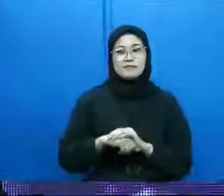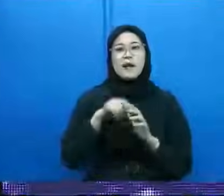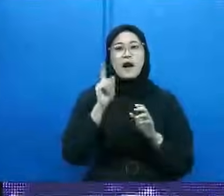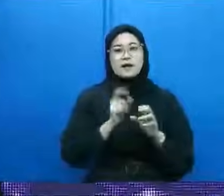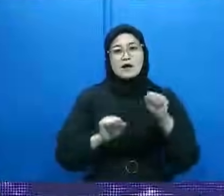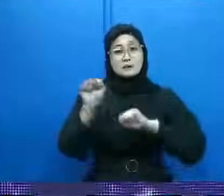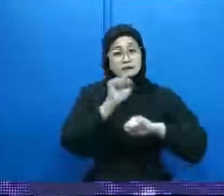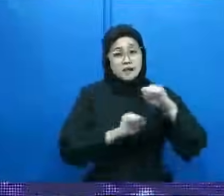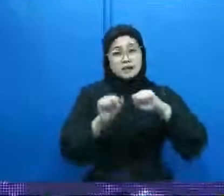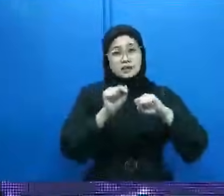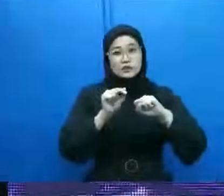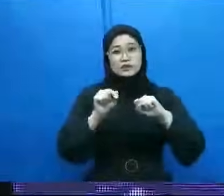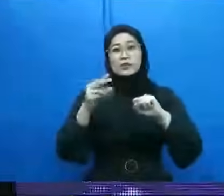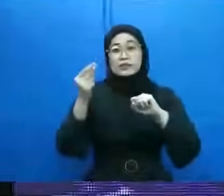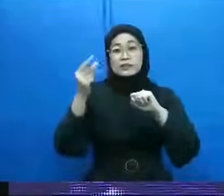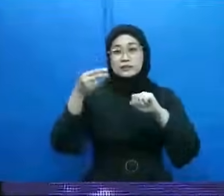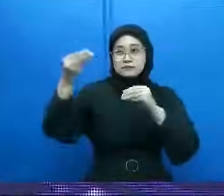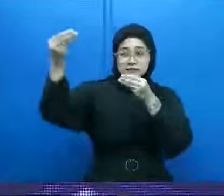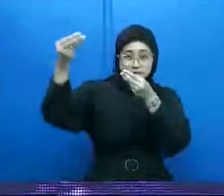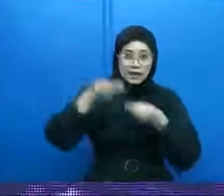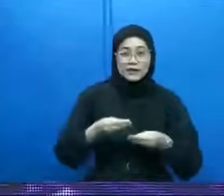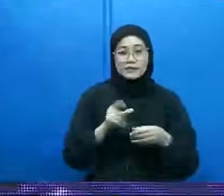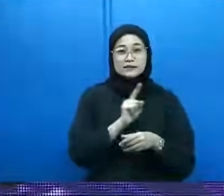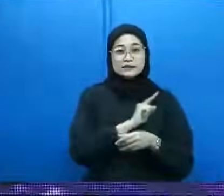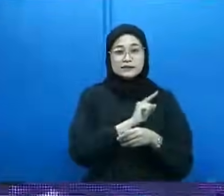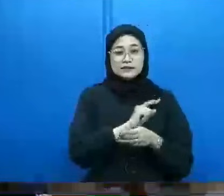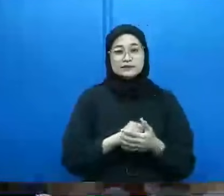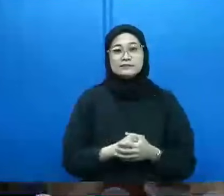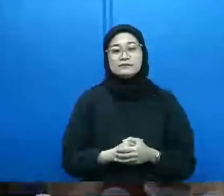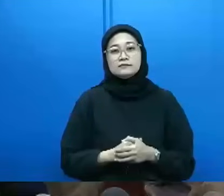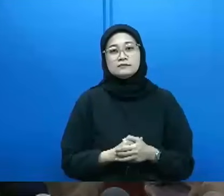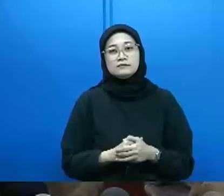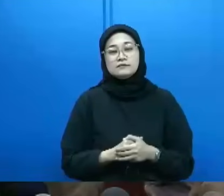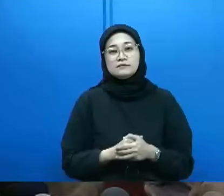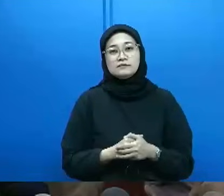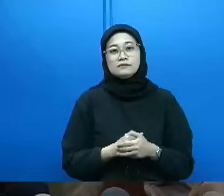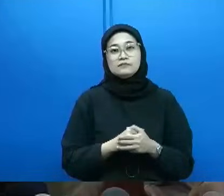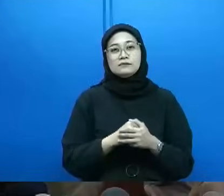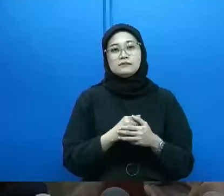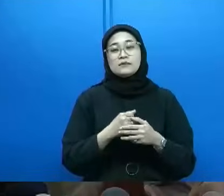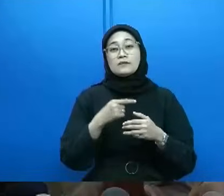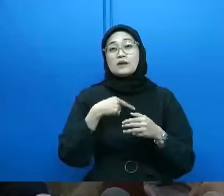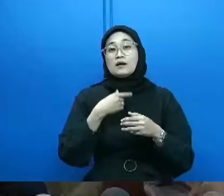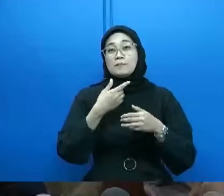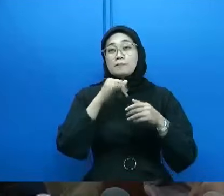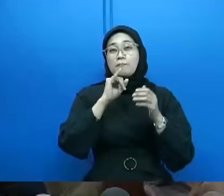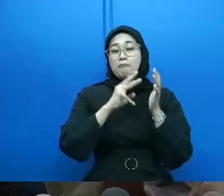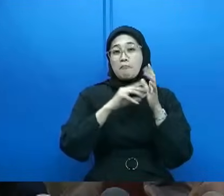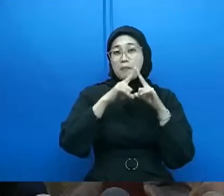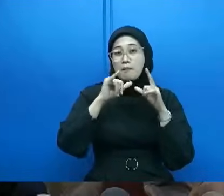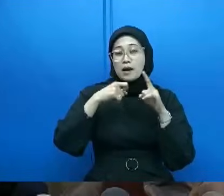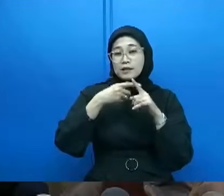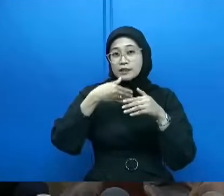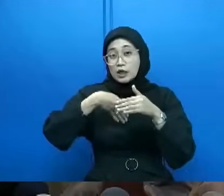sendiri. Imam Asy-Syafi'i kemudian meninggalkan majelis gurunya Imam Malik, lalu pergi beliau keluar. Begitu saat keluar,